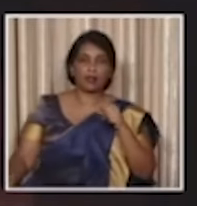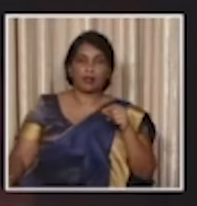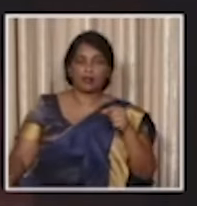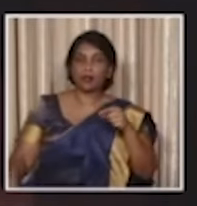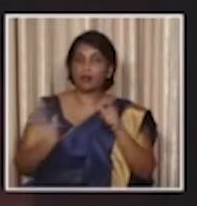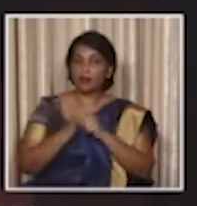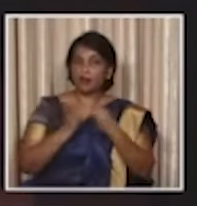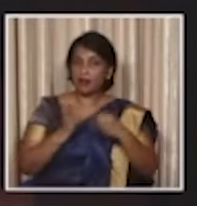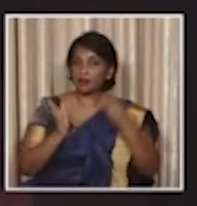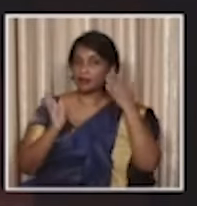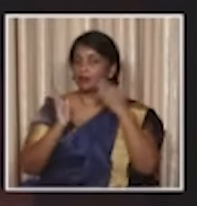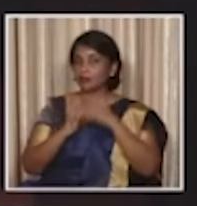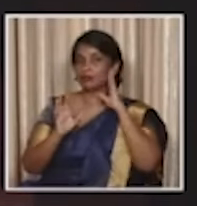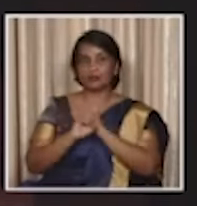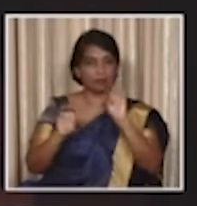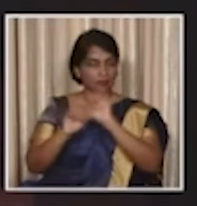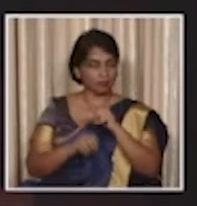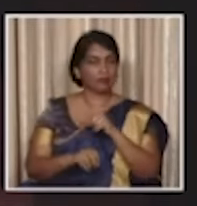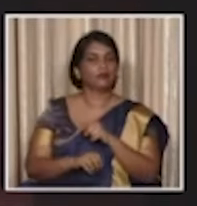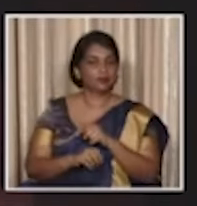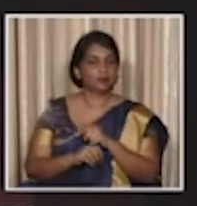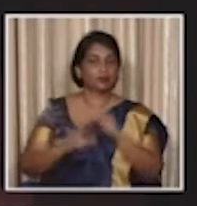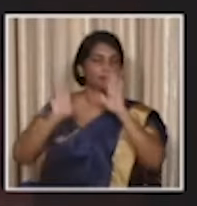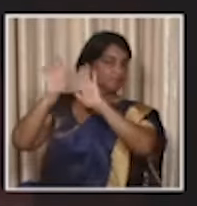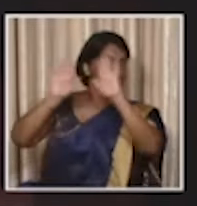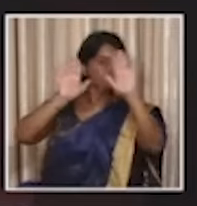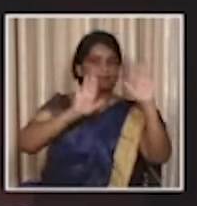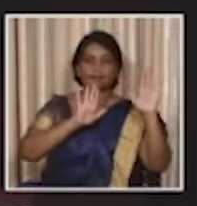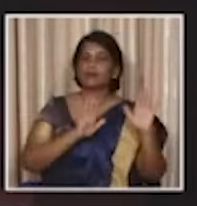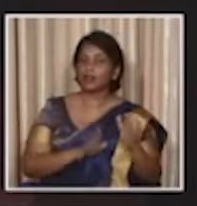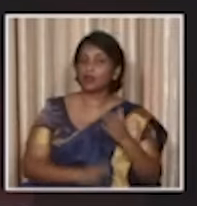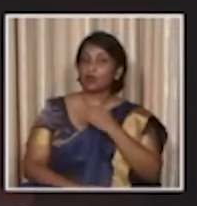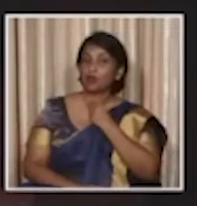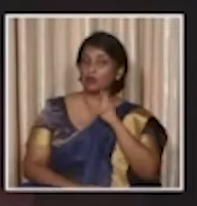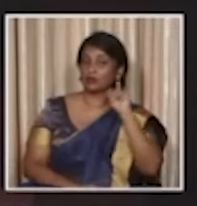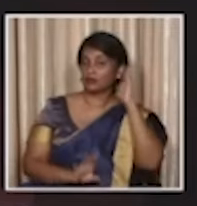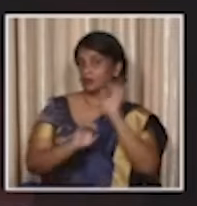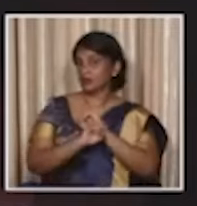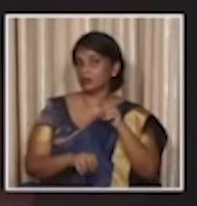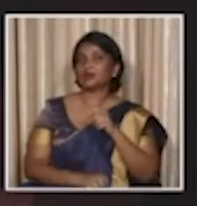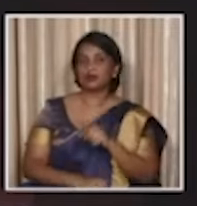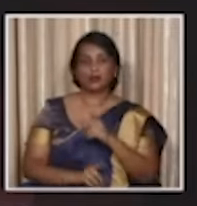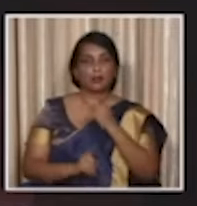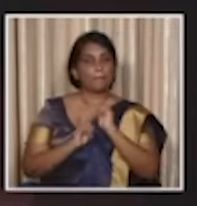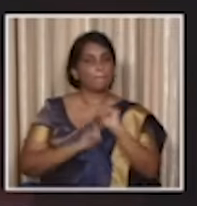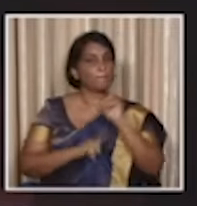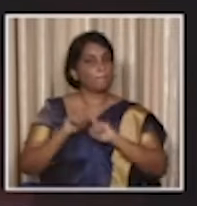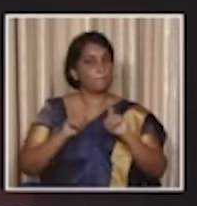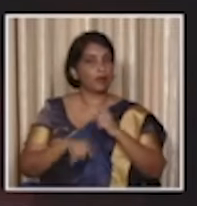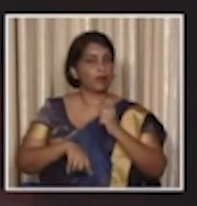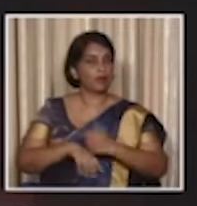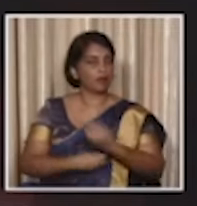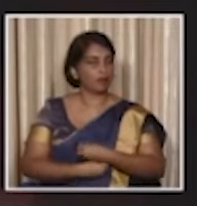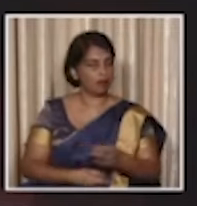ගැන බොරු ප්‍රචාර කරලා, පෝස්ටර් ගහලා, බොරුවට ප්‍රසිද්ධ කරලා, පාර්ලිමේන්තුවේ කාලය